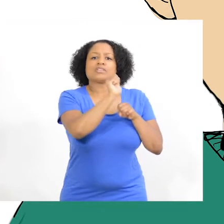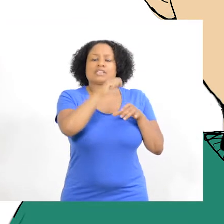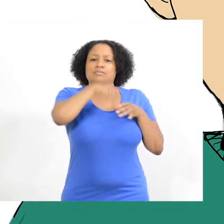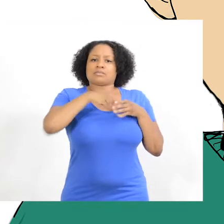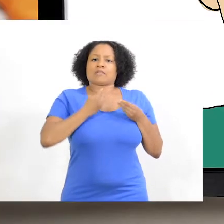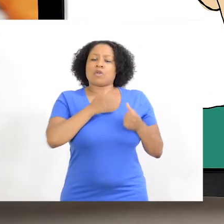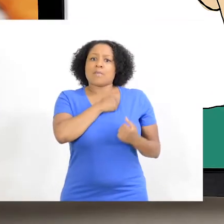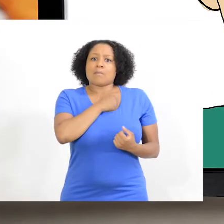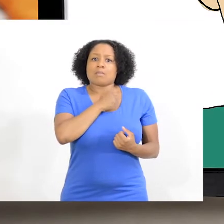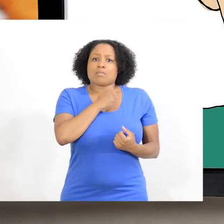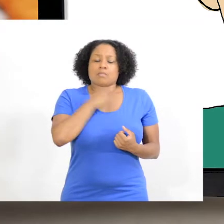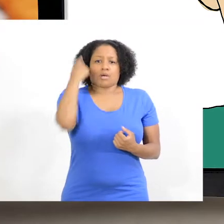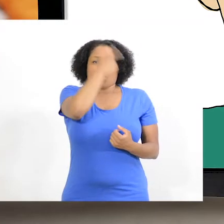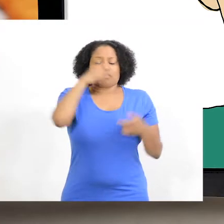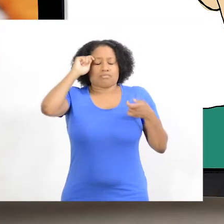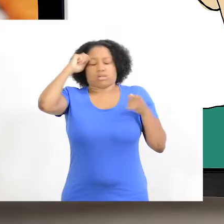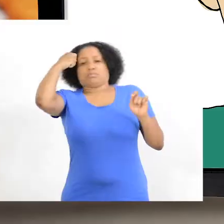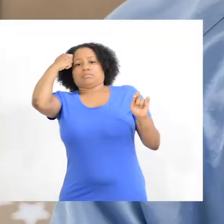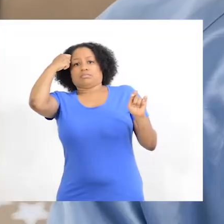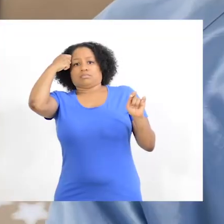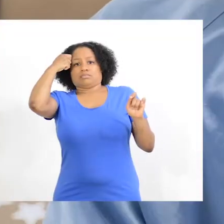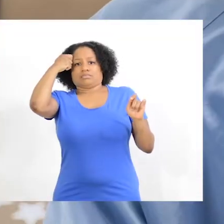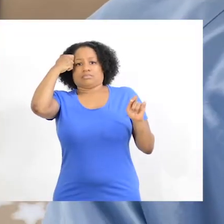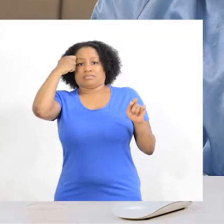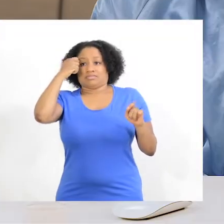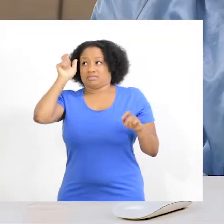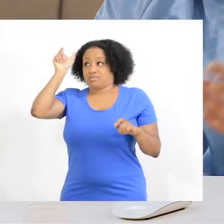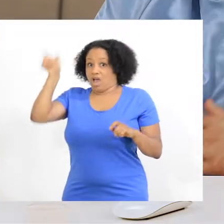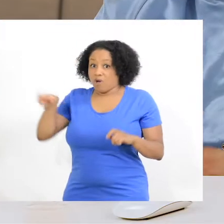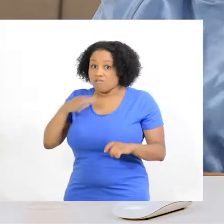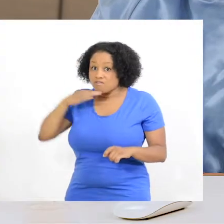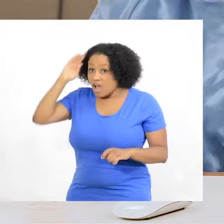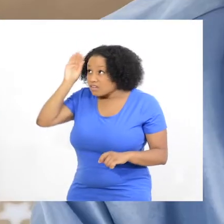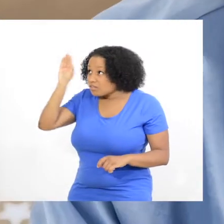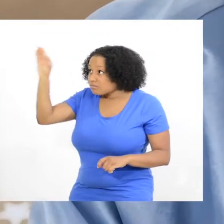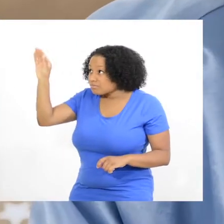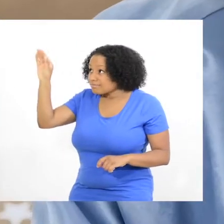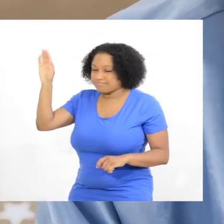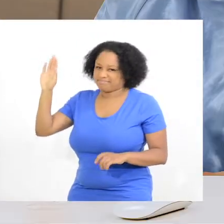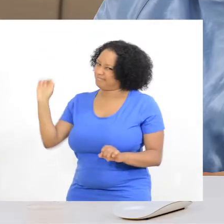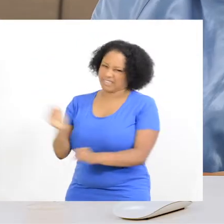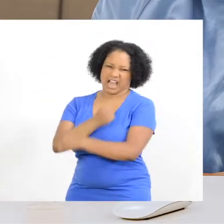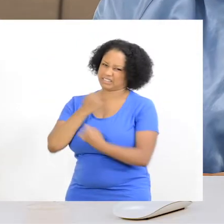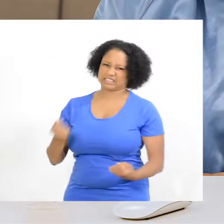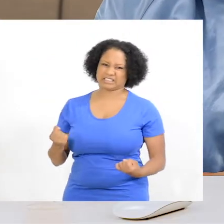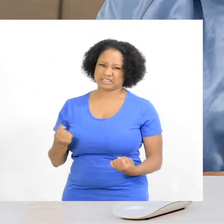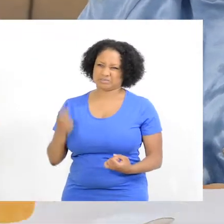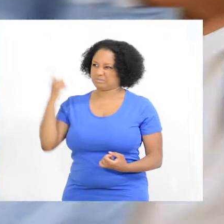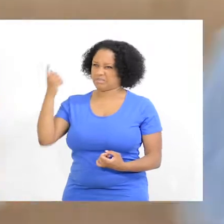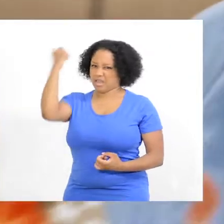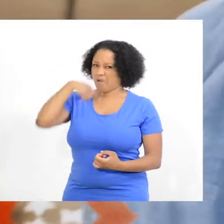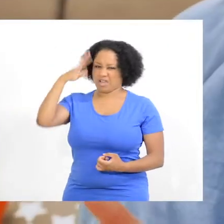aufregend angefühlt. Mein Kopf hat sich einfach ausgeschaltet. Seinem Vater kann er das nicht sagen. Jamie denkt, der würde ihm eh nicht